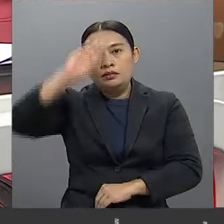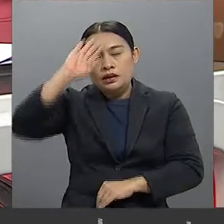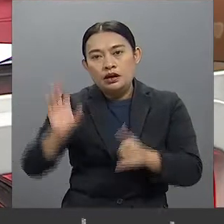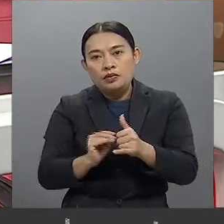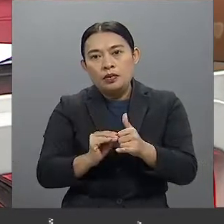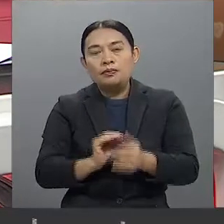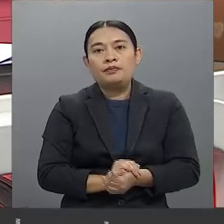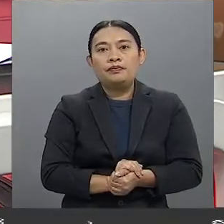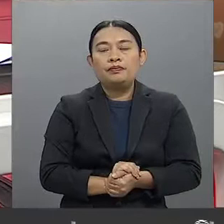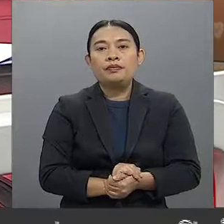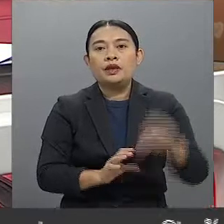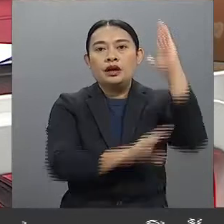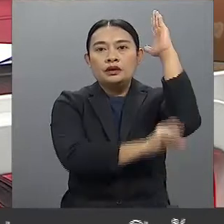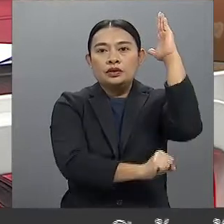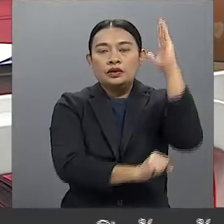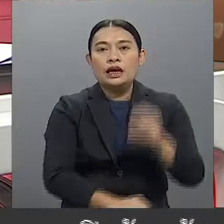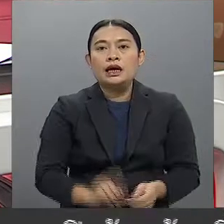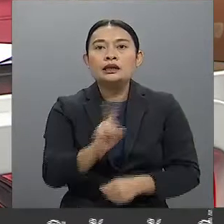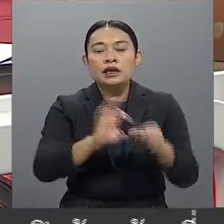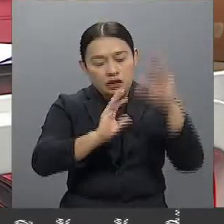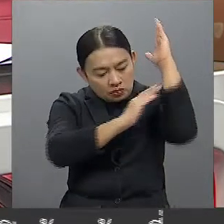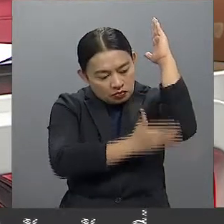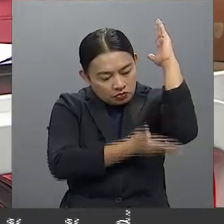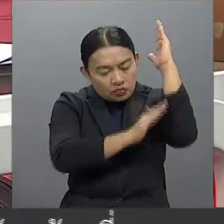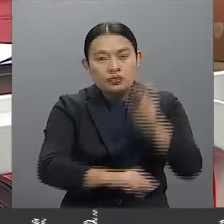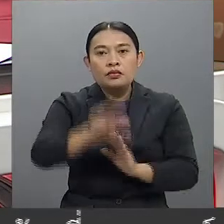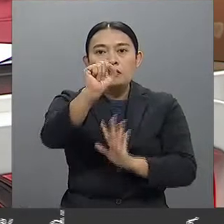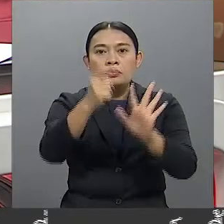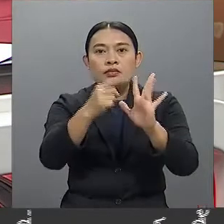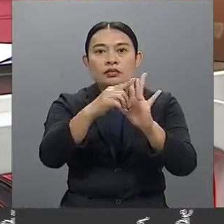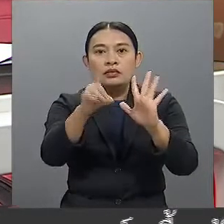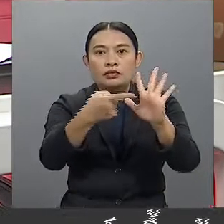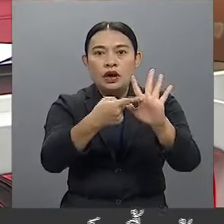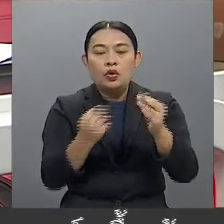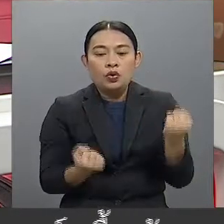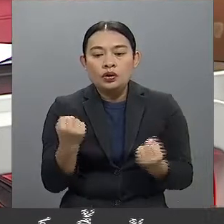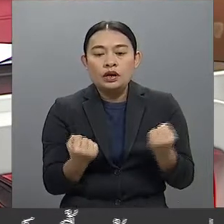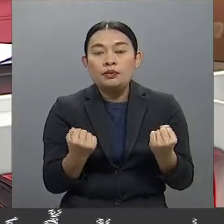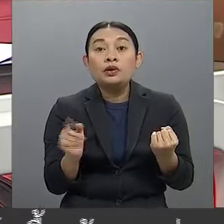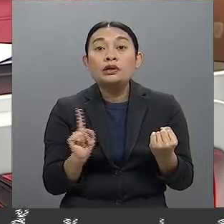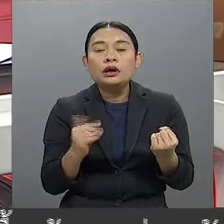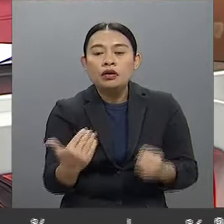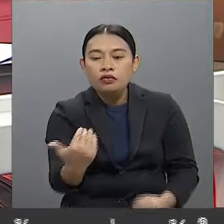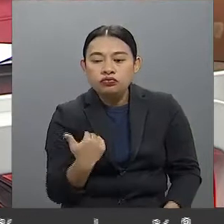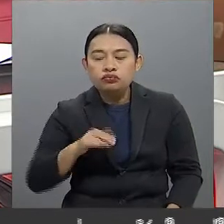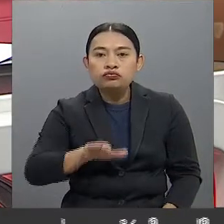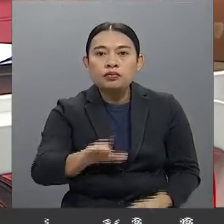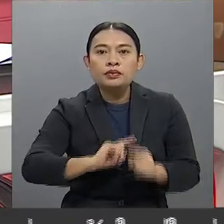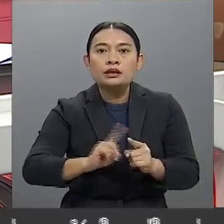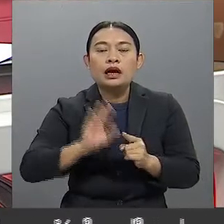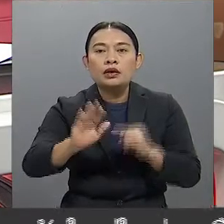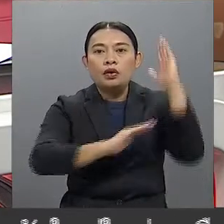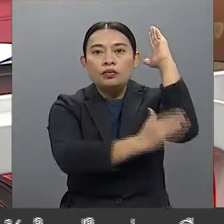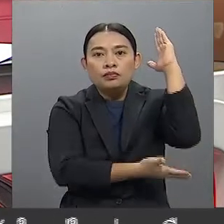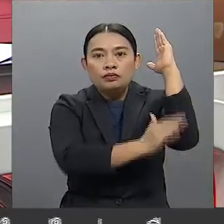จงหัสงขาต้องคัดกรองคน คบรถขนส่งสินค้า ระหางประเทศที่เข้าออกด่านพรมแดนอย่างเข้มง่วนค่ะ เพื่ที่จะป้อง